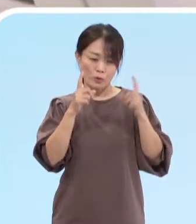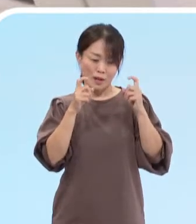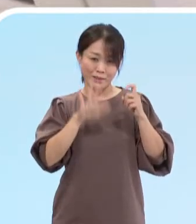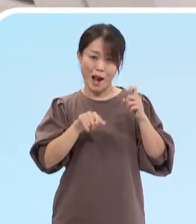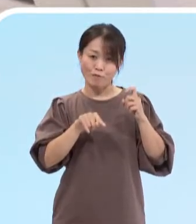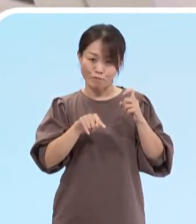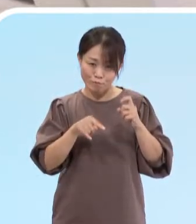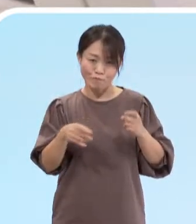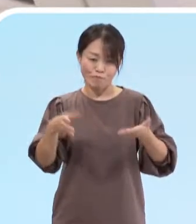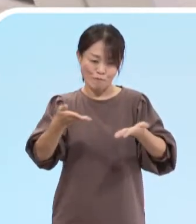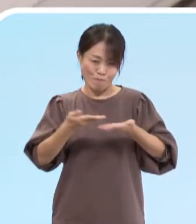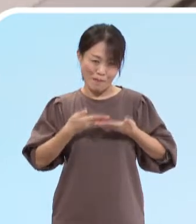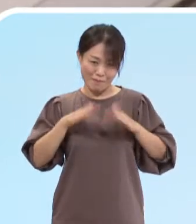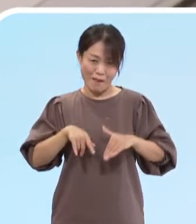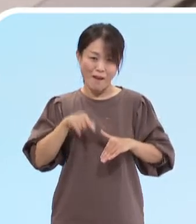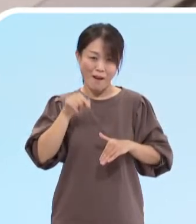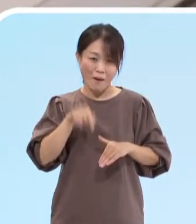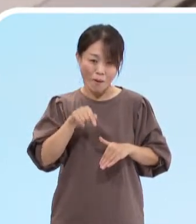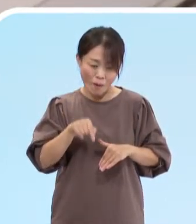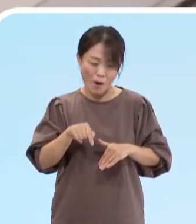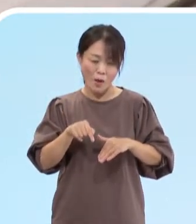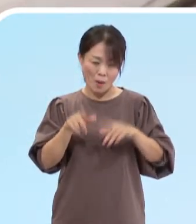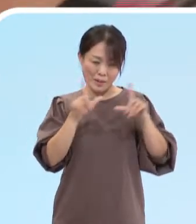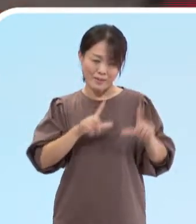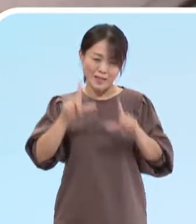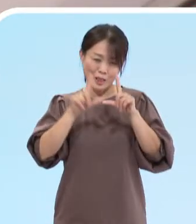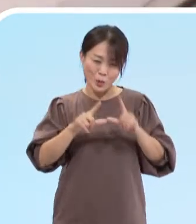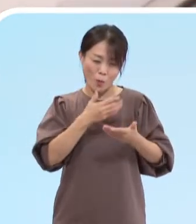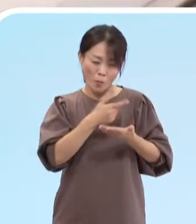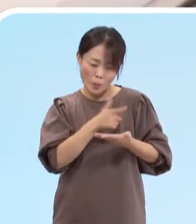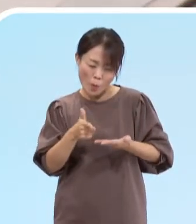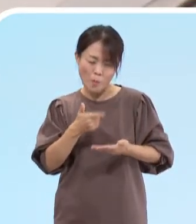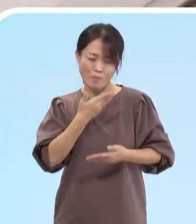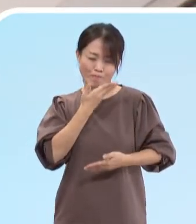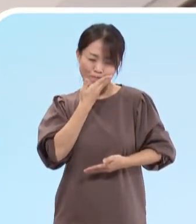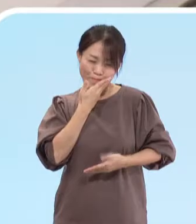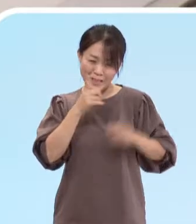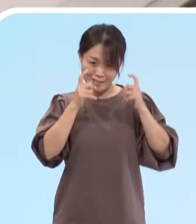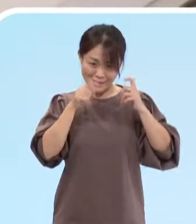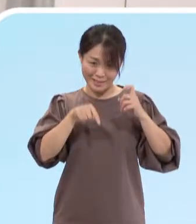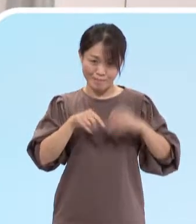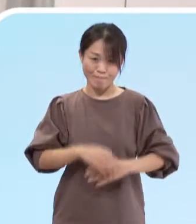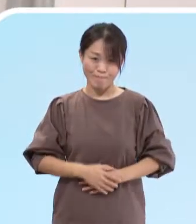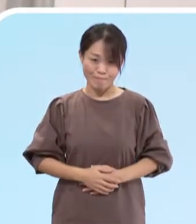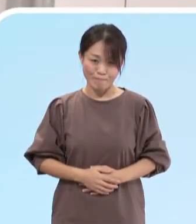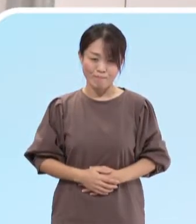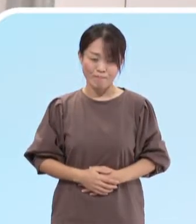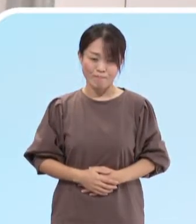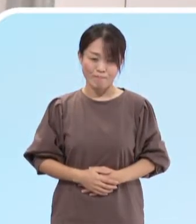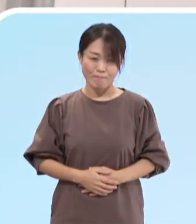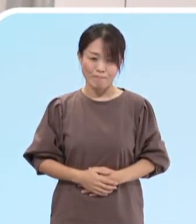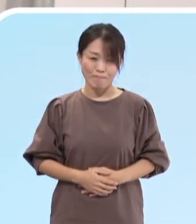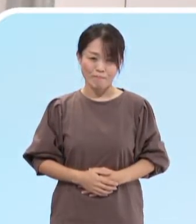写真。これらはビートルズの日常を切り取ったとても貴重なものなんです。